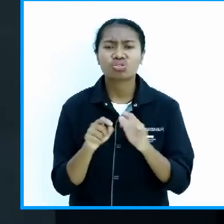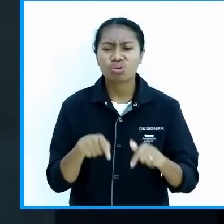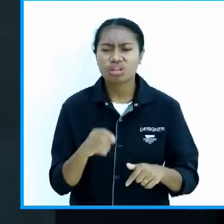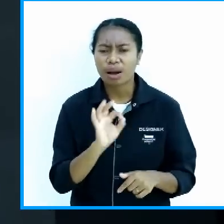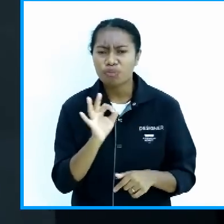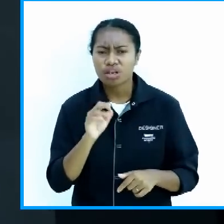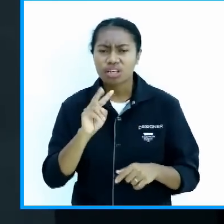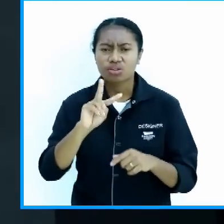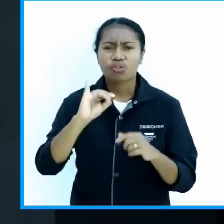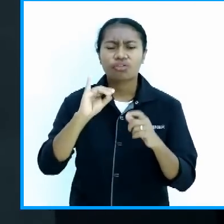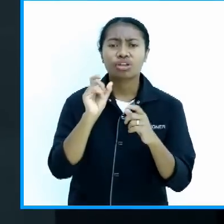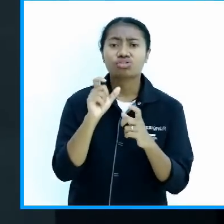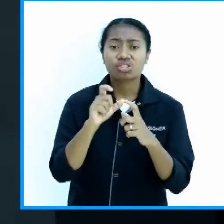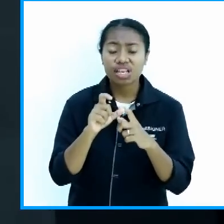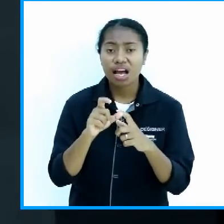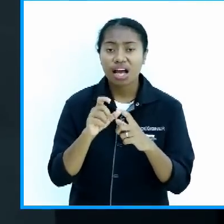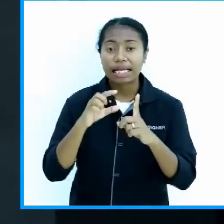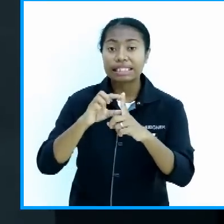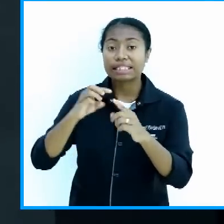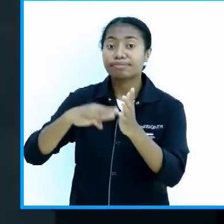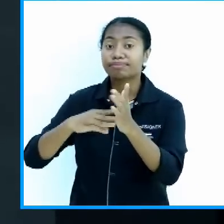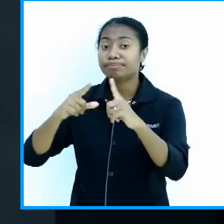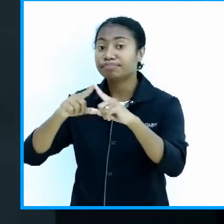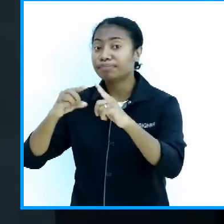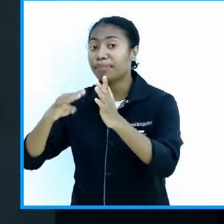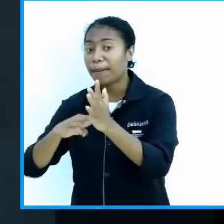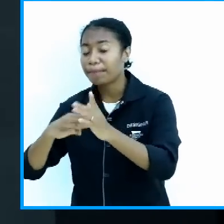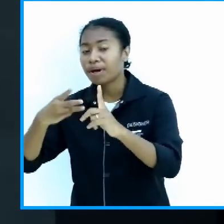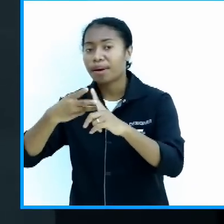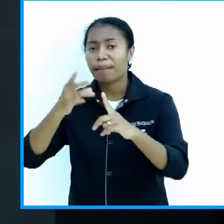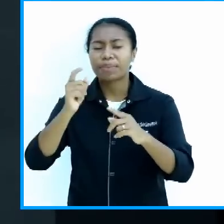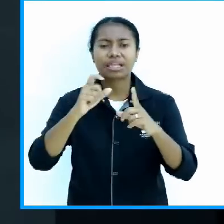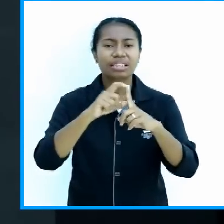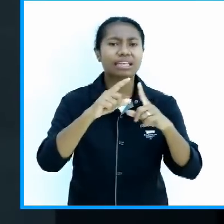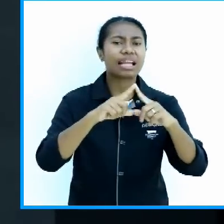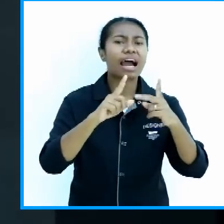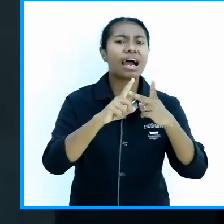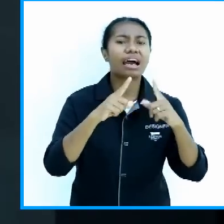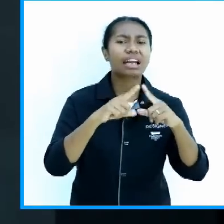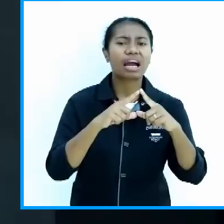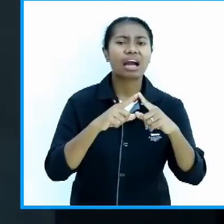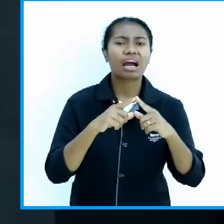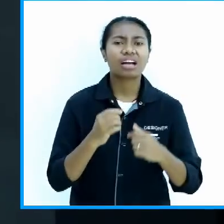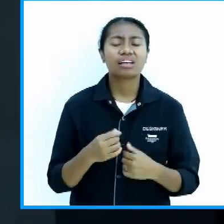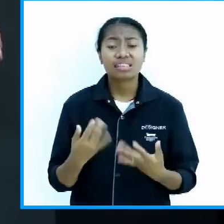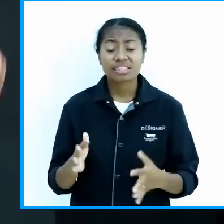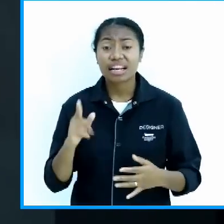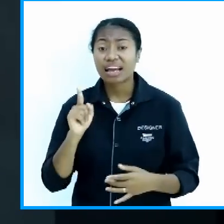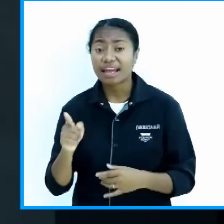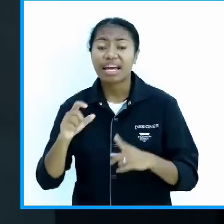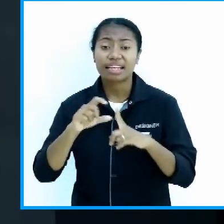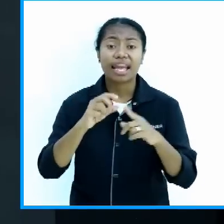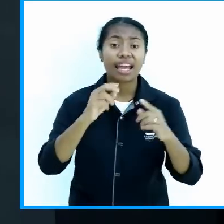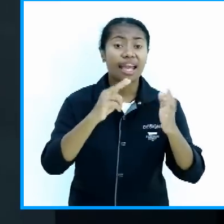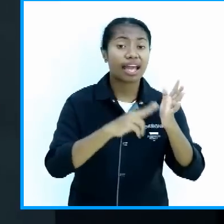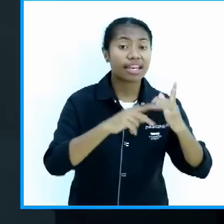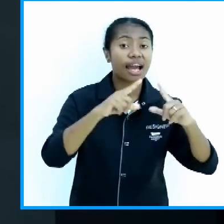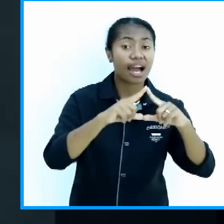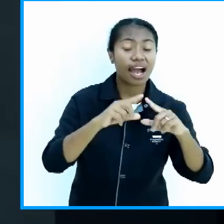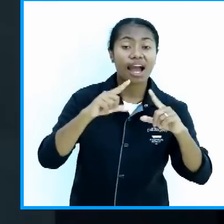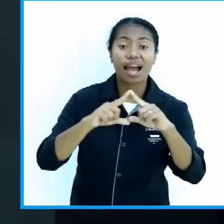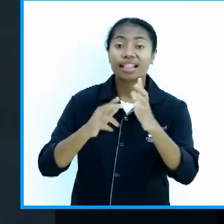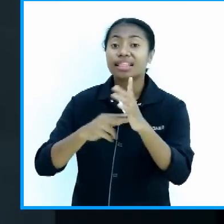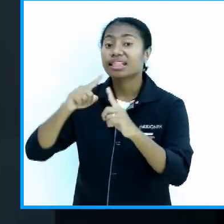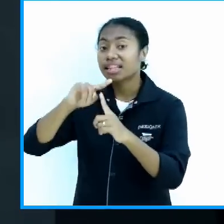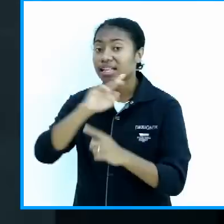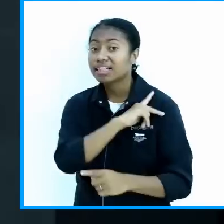berdarah. Nanti dia kebalnya bukan dengan COVID dong. Jadi kalau seandainya ada DNA antikris,